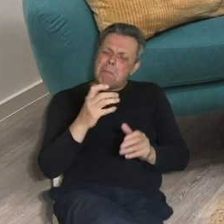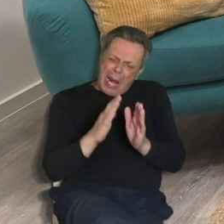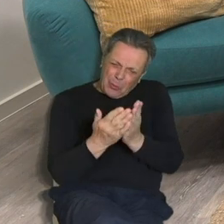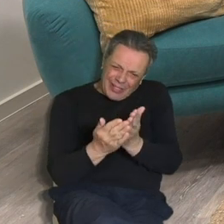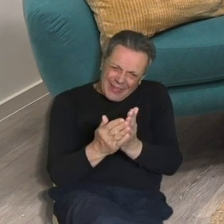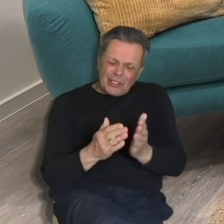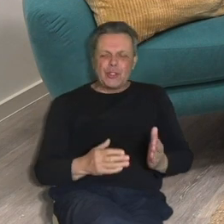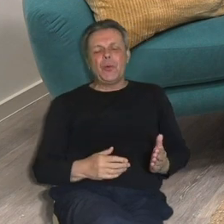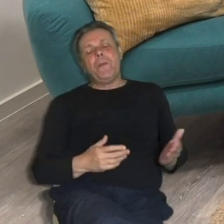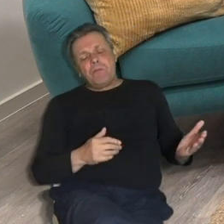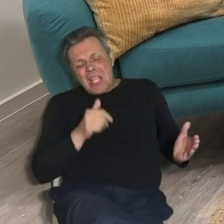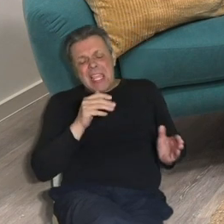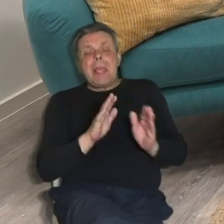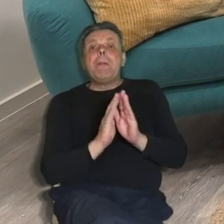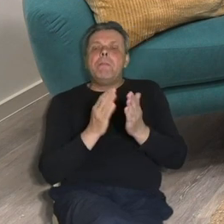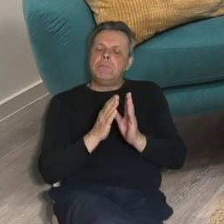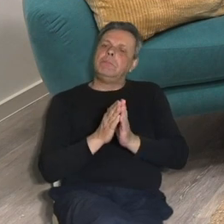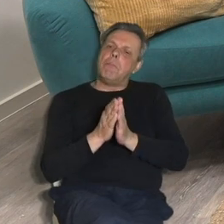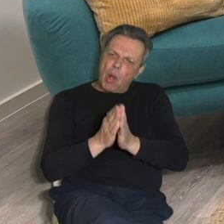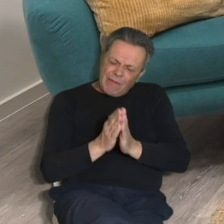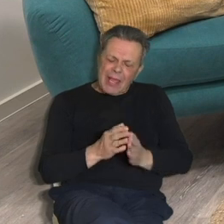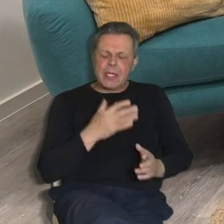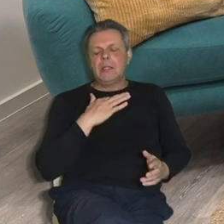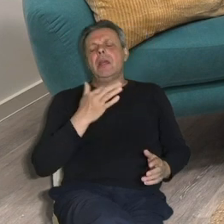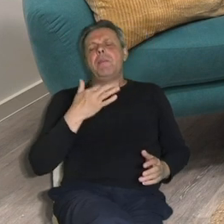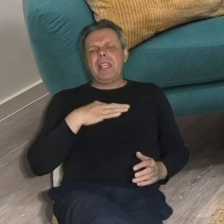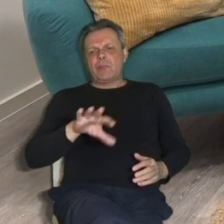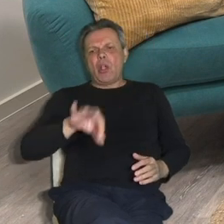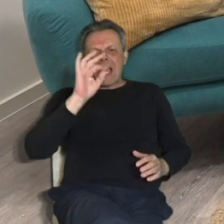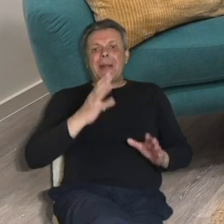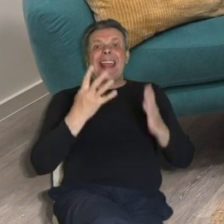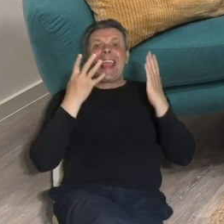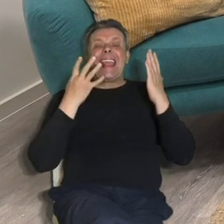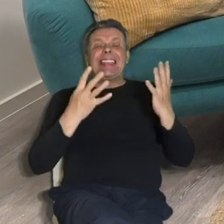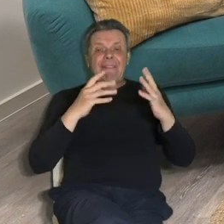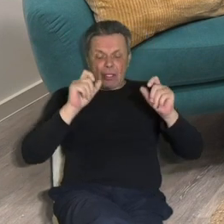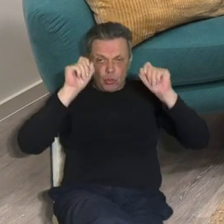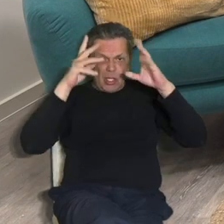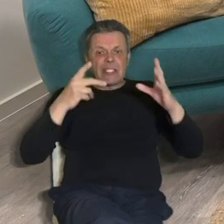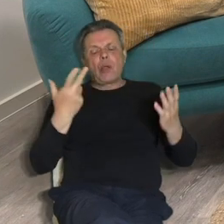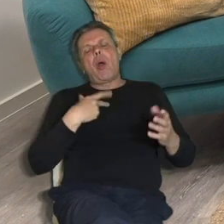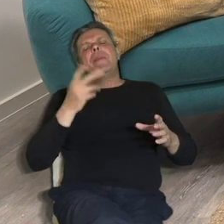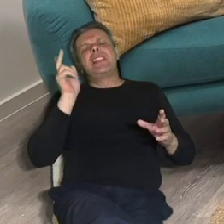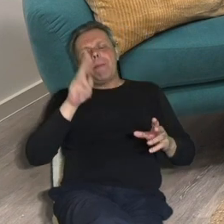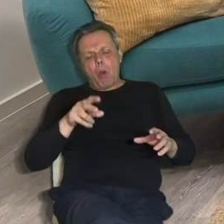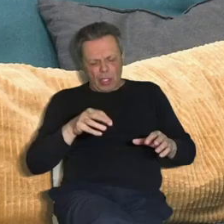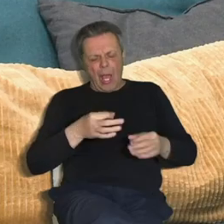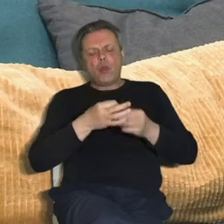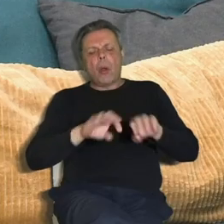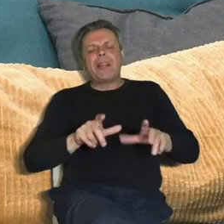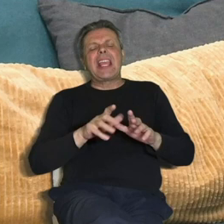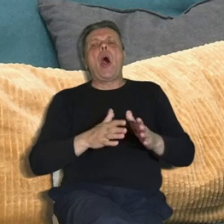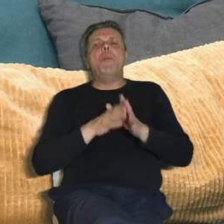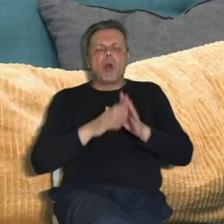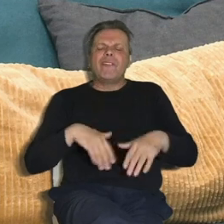napravili jednu vrstu molitvenika koji bi čovjek evo mogao, dakle izabrali smo 9 čudesa koja bi se mogla evo recimo kao nekakva molitva ili nekakvi zazivi